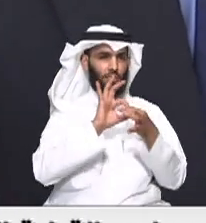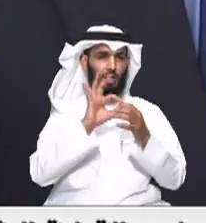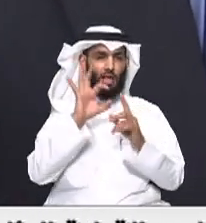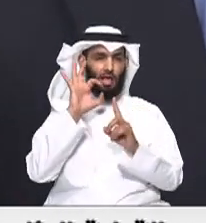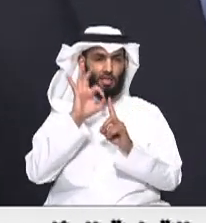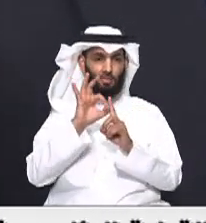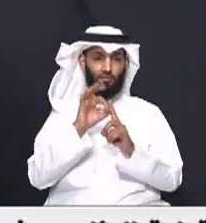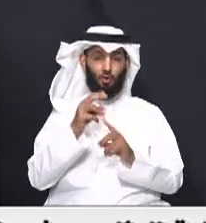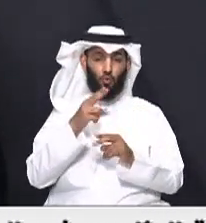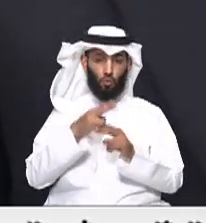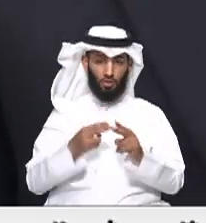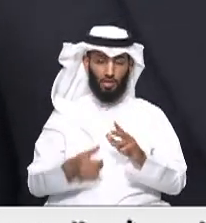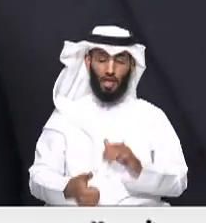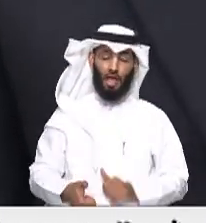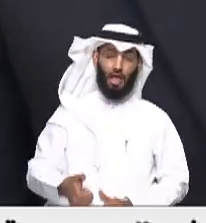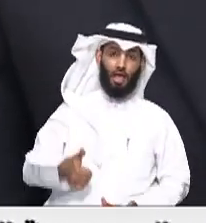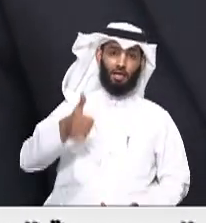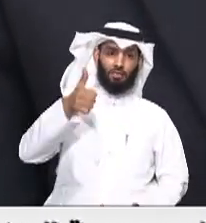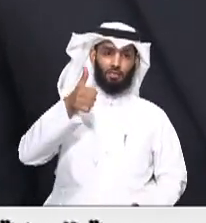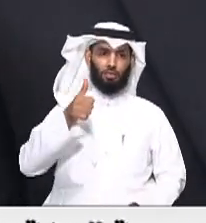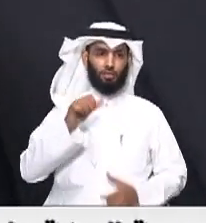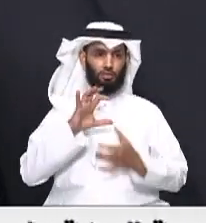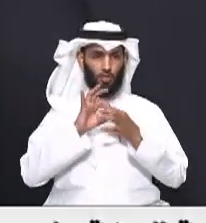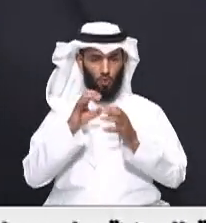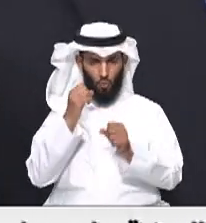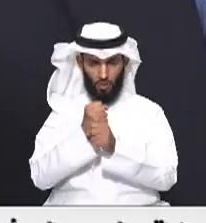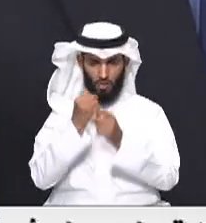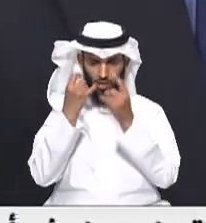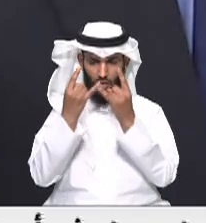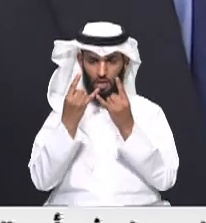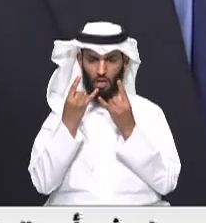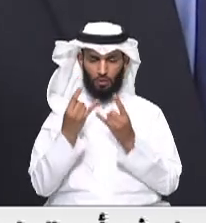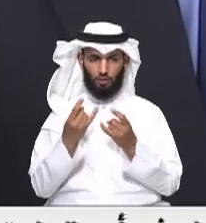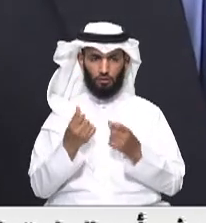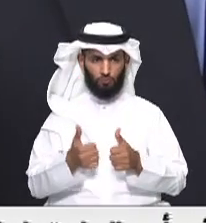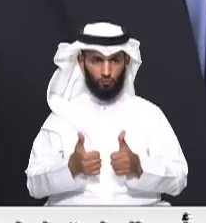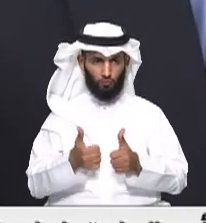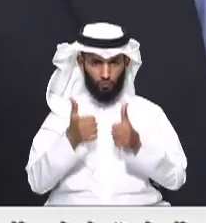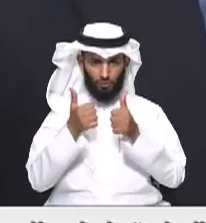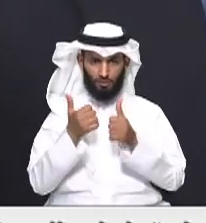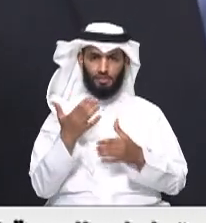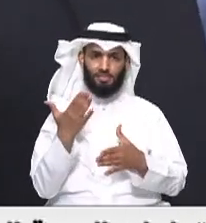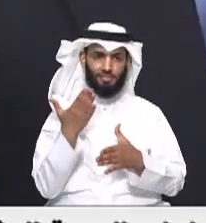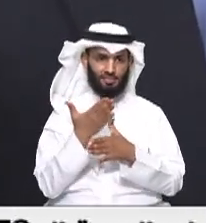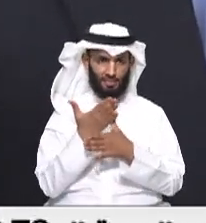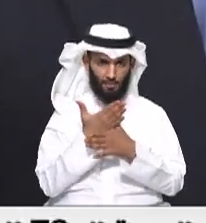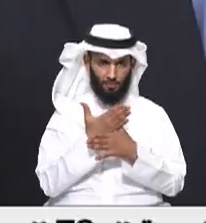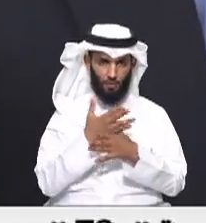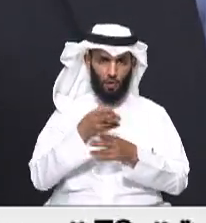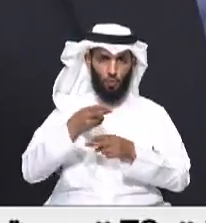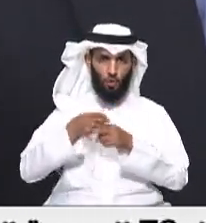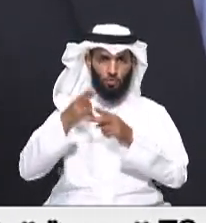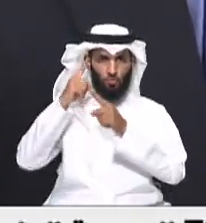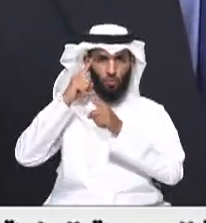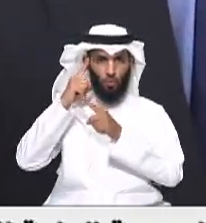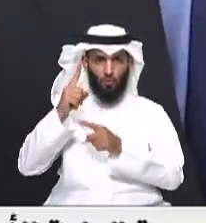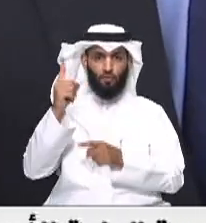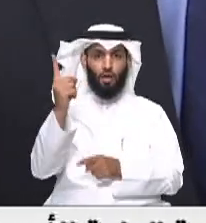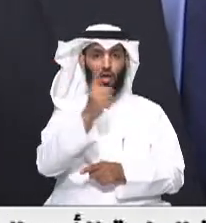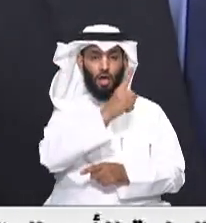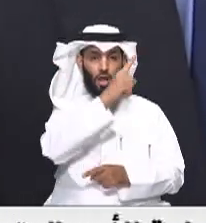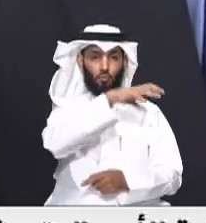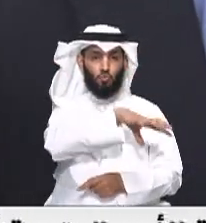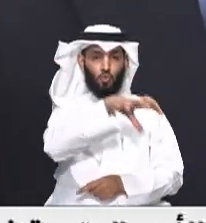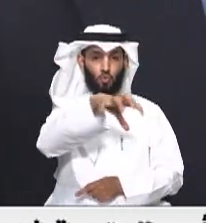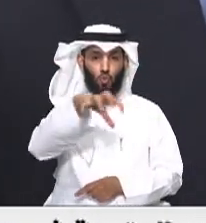الكويت خير تمثيل مع الدول الشقيقة والصديقة. الكويت تربطها علاقات عديدة مع دول عديدة في العالم،